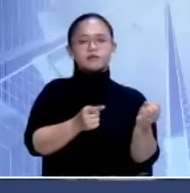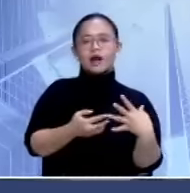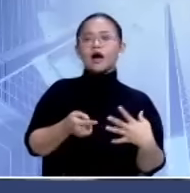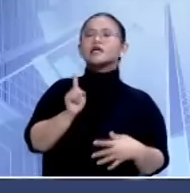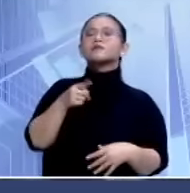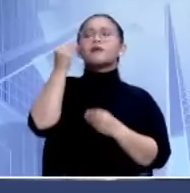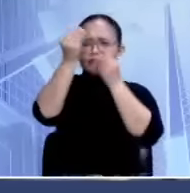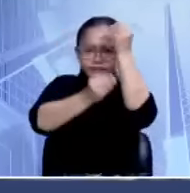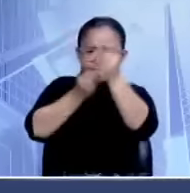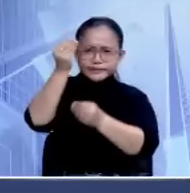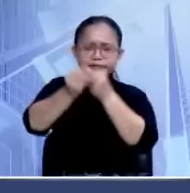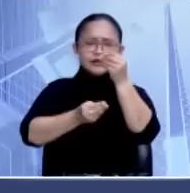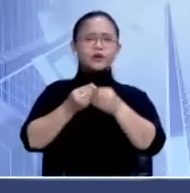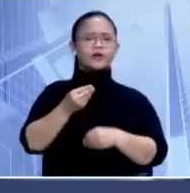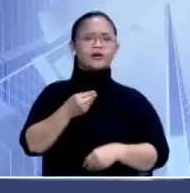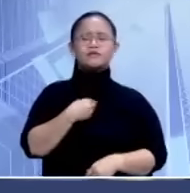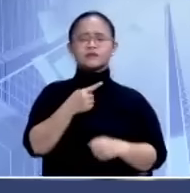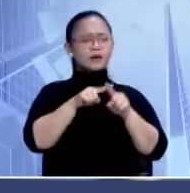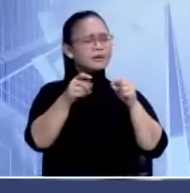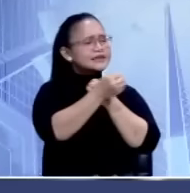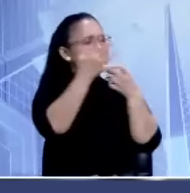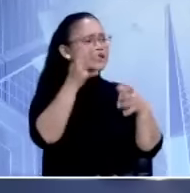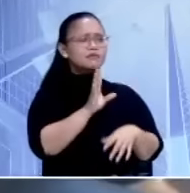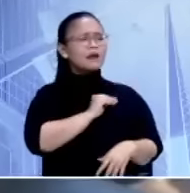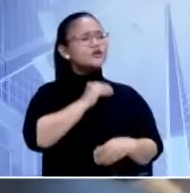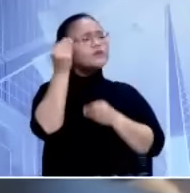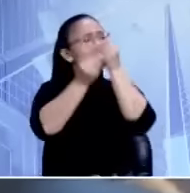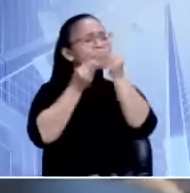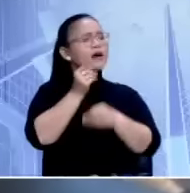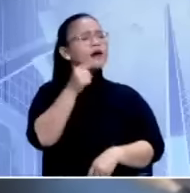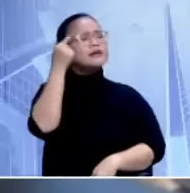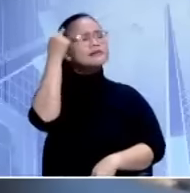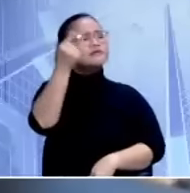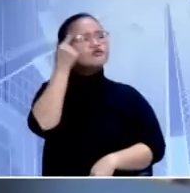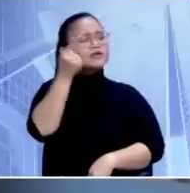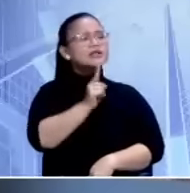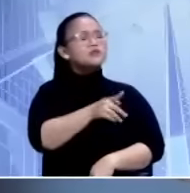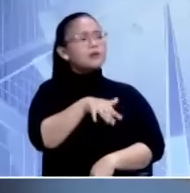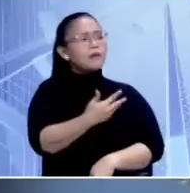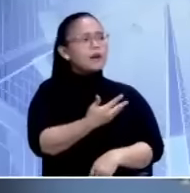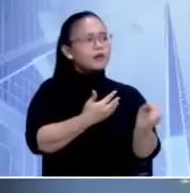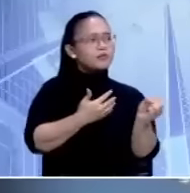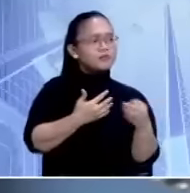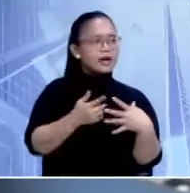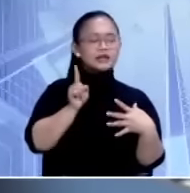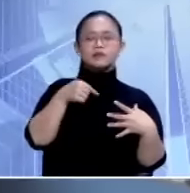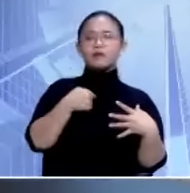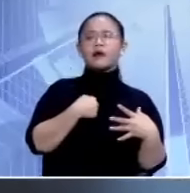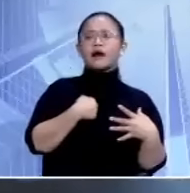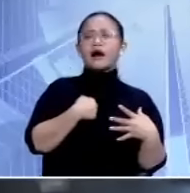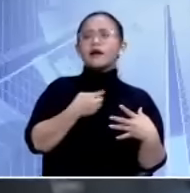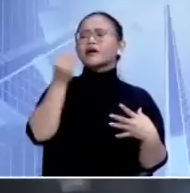Pusing. Bisa diperjelas pusingnya seperti apa, Pak? Wah, mana pusing diperjelas?